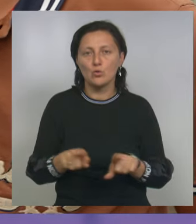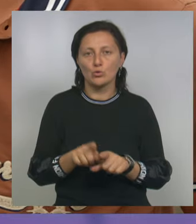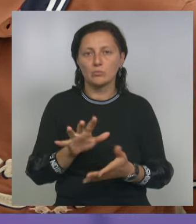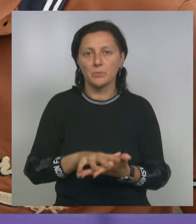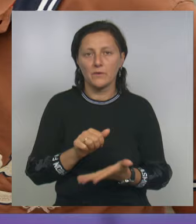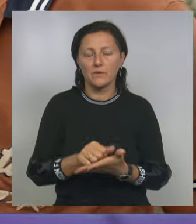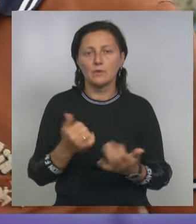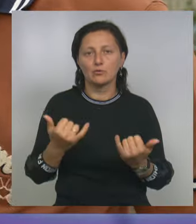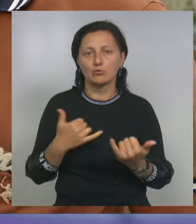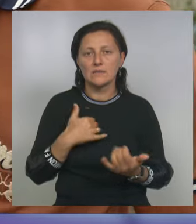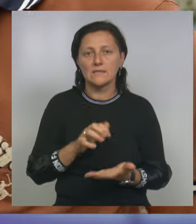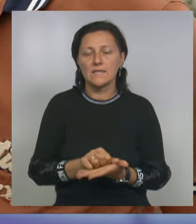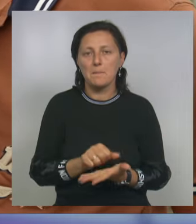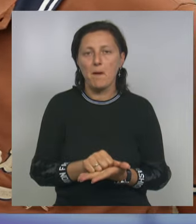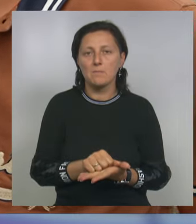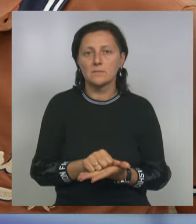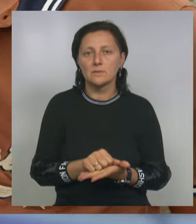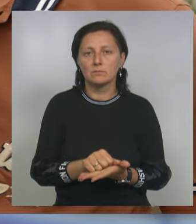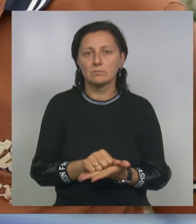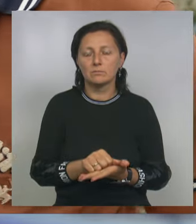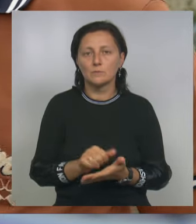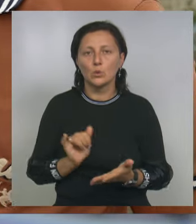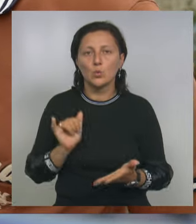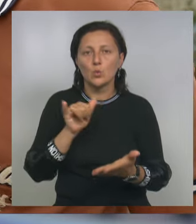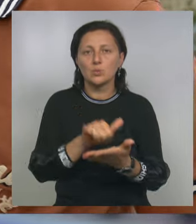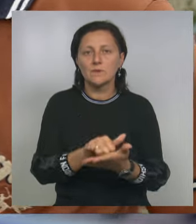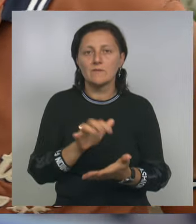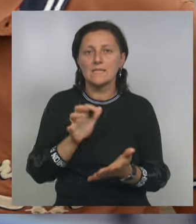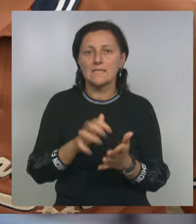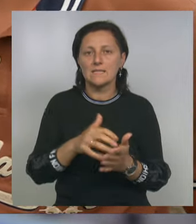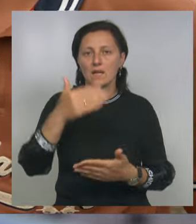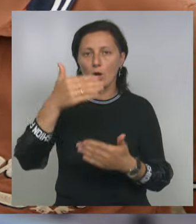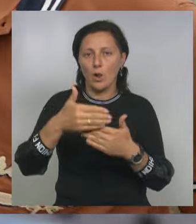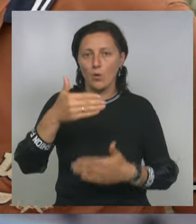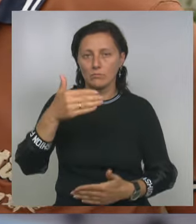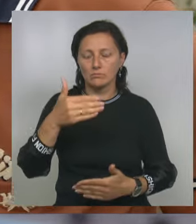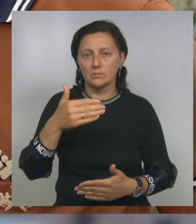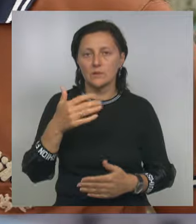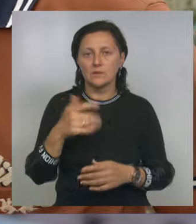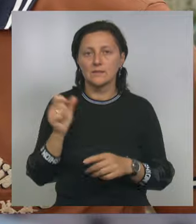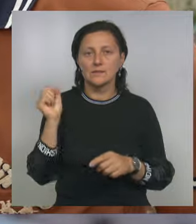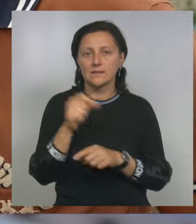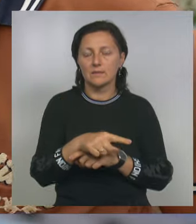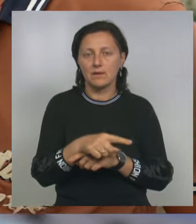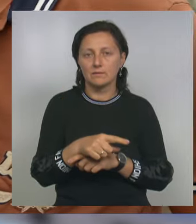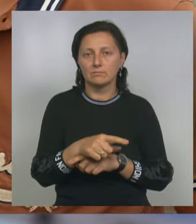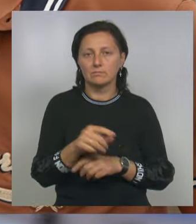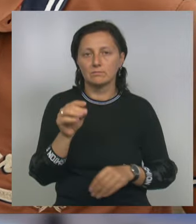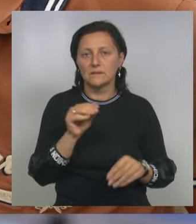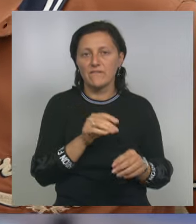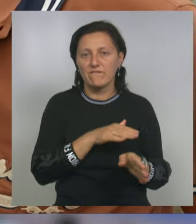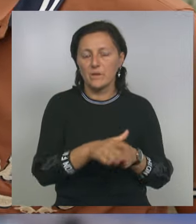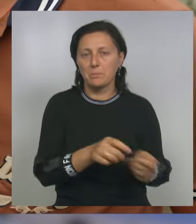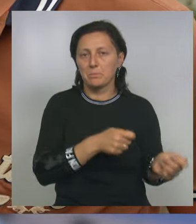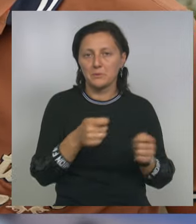Сейчас занимаемся монтажом стеклопакетов. Их изготовили максимально возможное быстрое